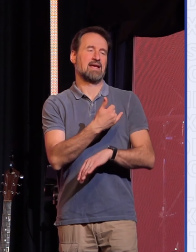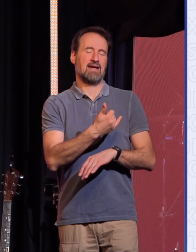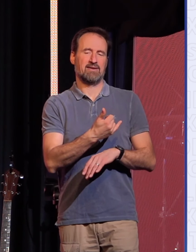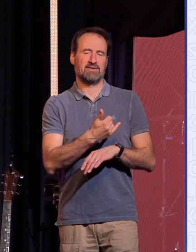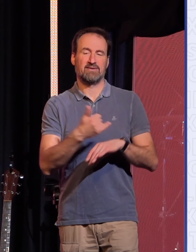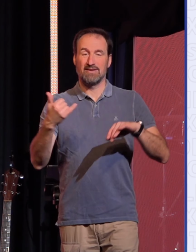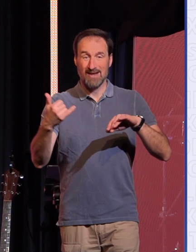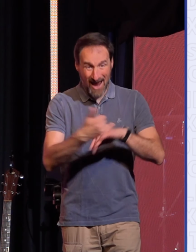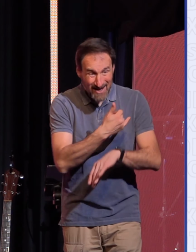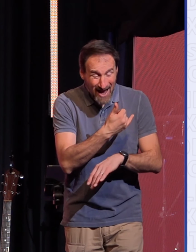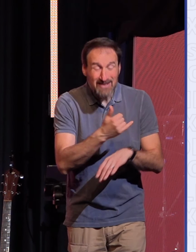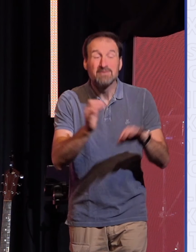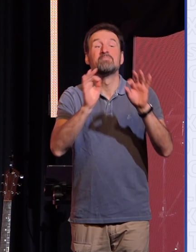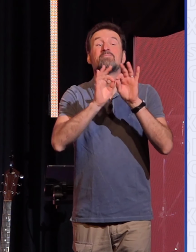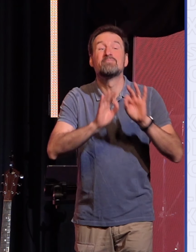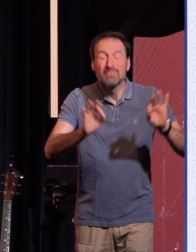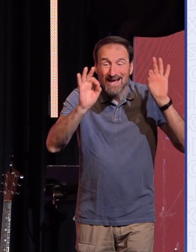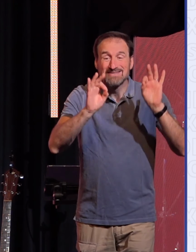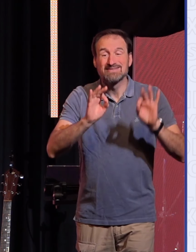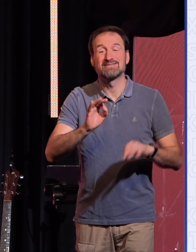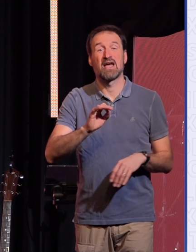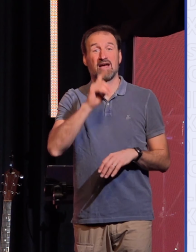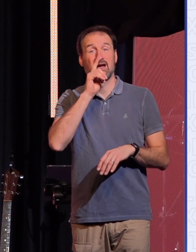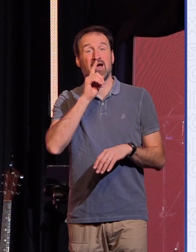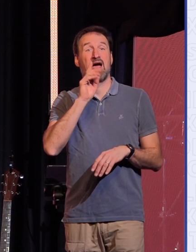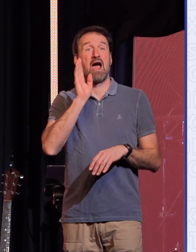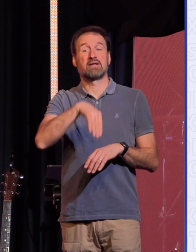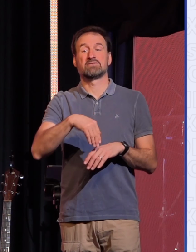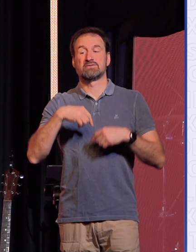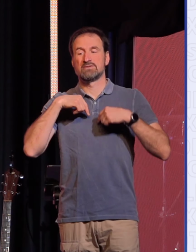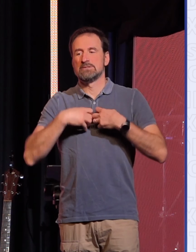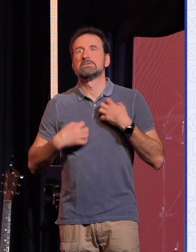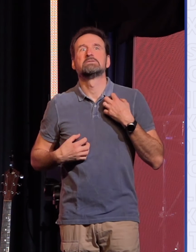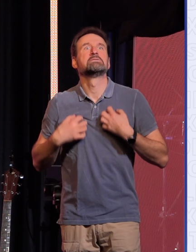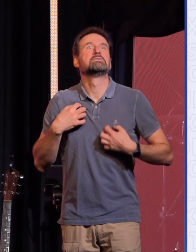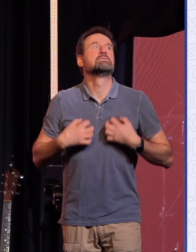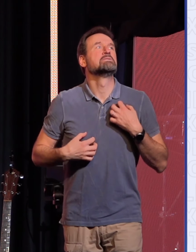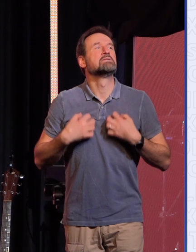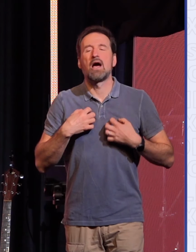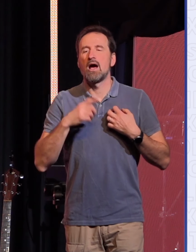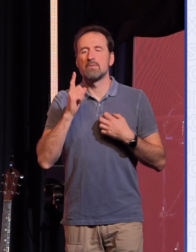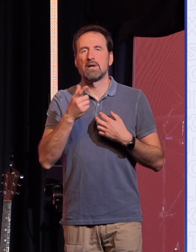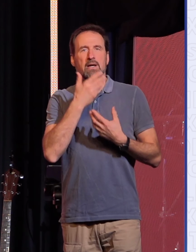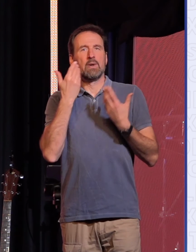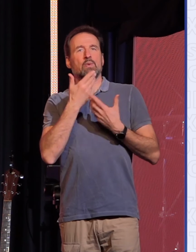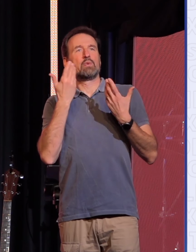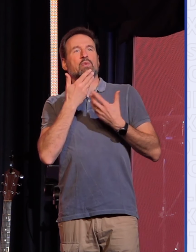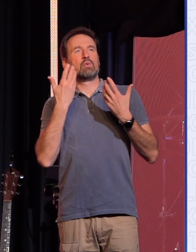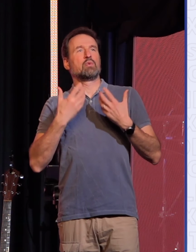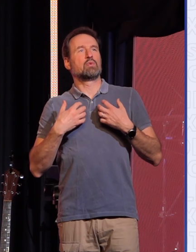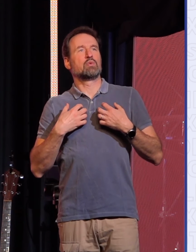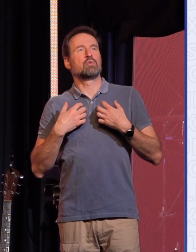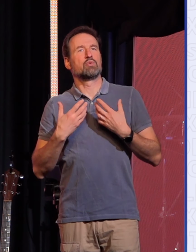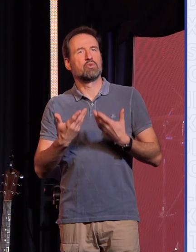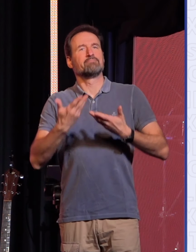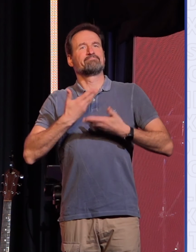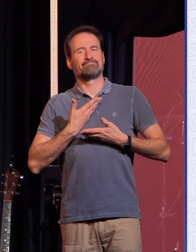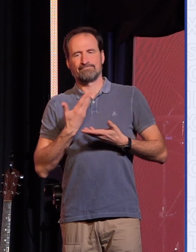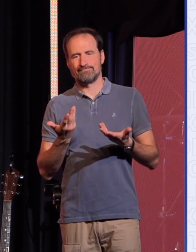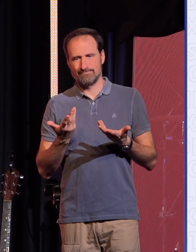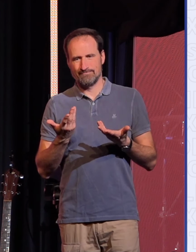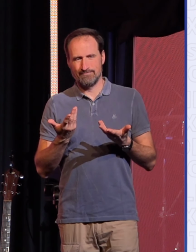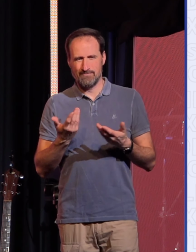von unerfüllten Verlangen verzehrt zu werden. Ich weiß nicht, ob euch das so ein bisschen so kulturelle